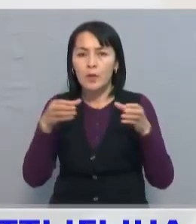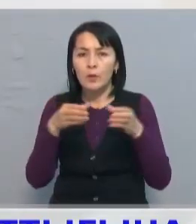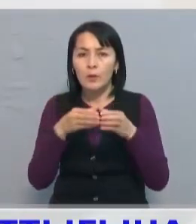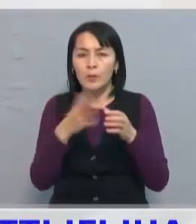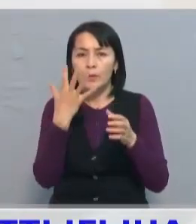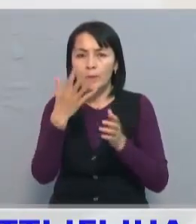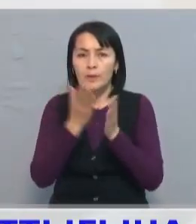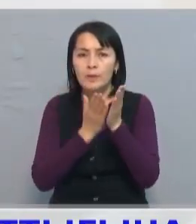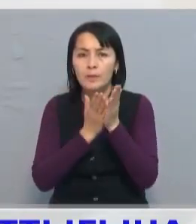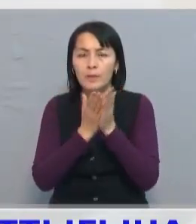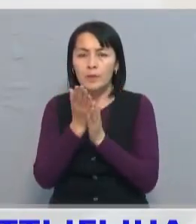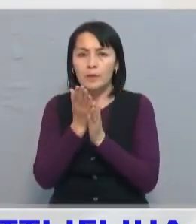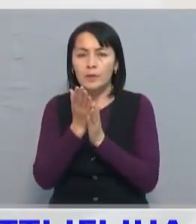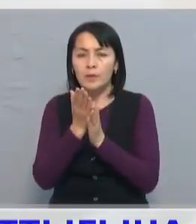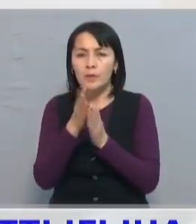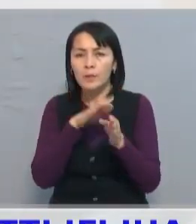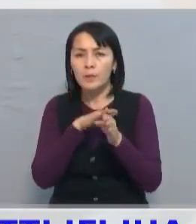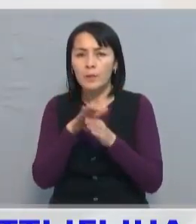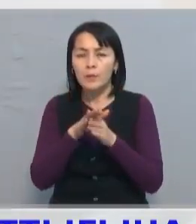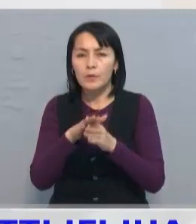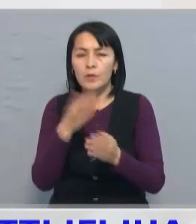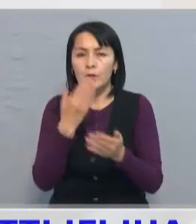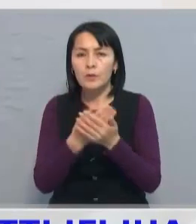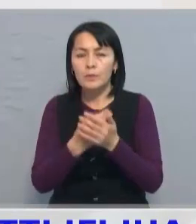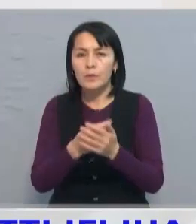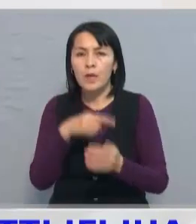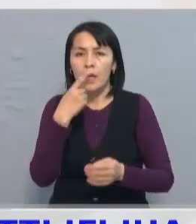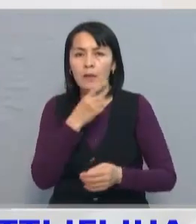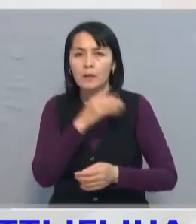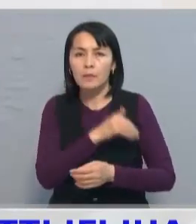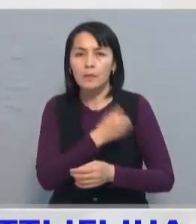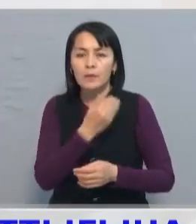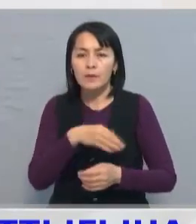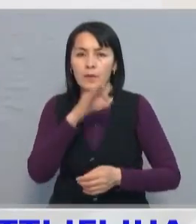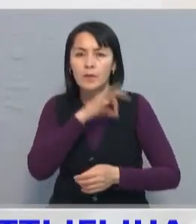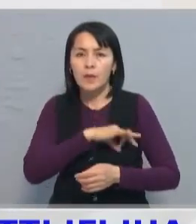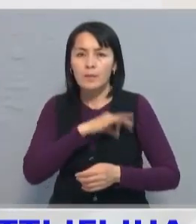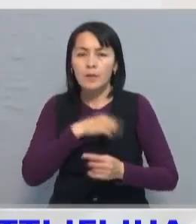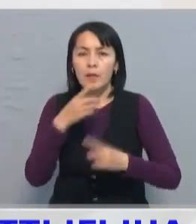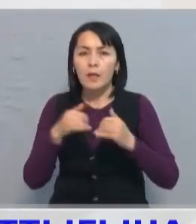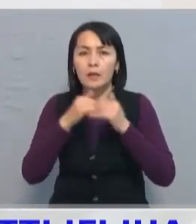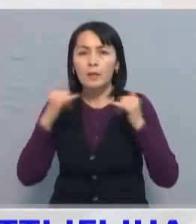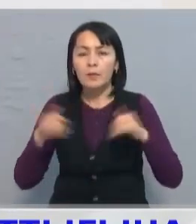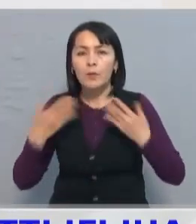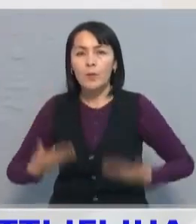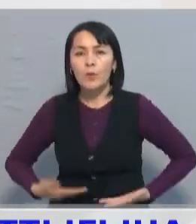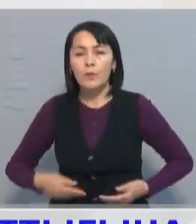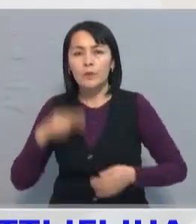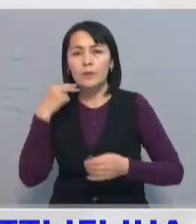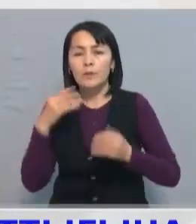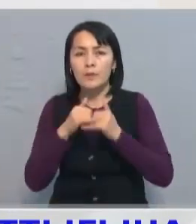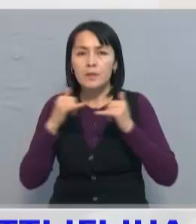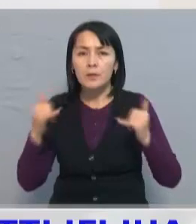5 бағыттық басымдық бойынша ұсынып отырмыз. Атап айтқанда, табысты арттыру, өмірдің сапасын